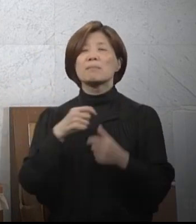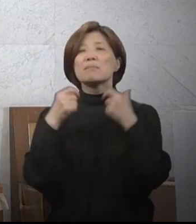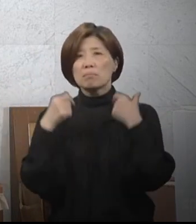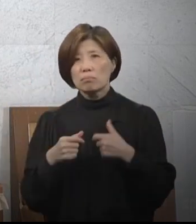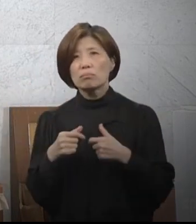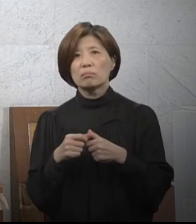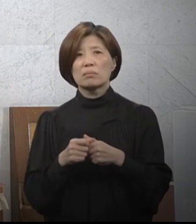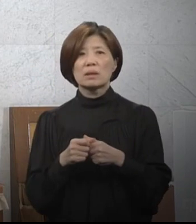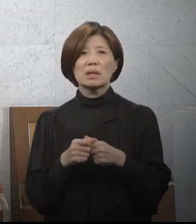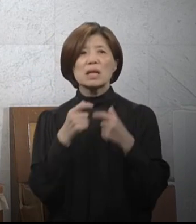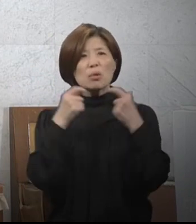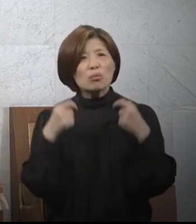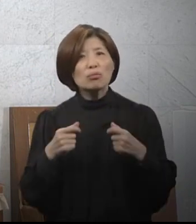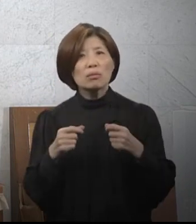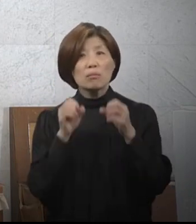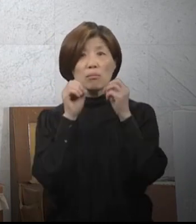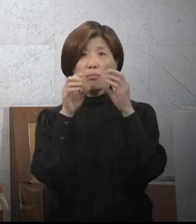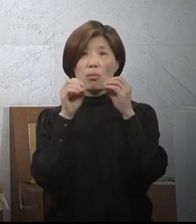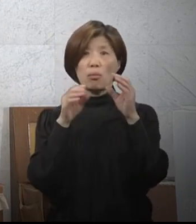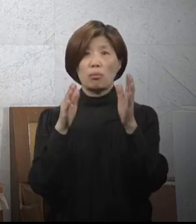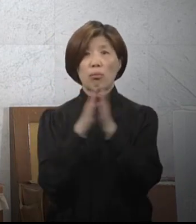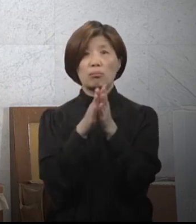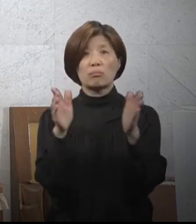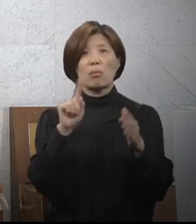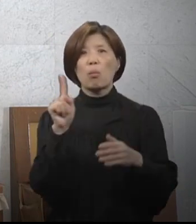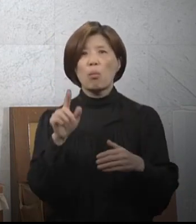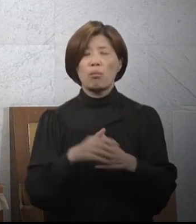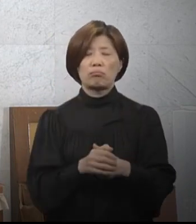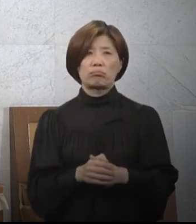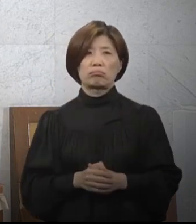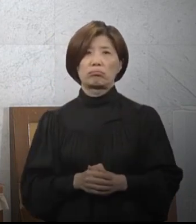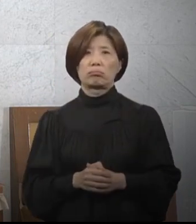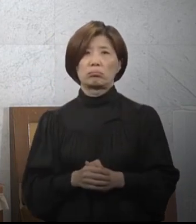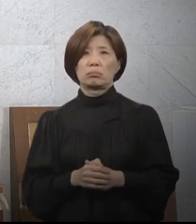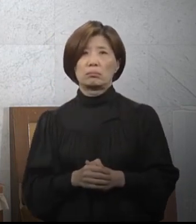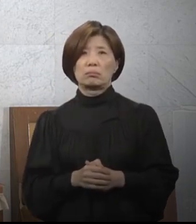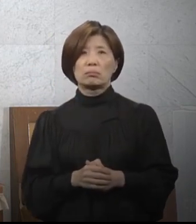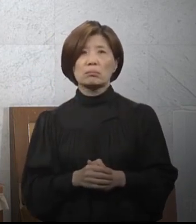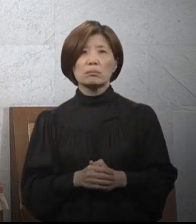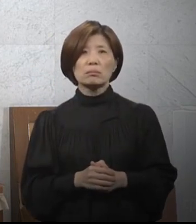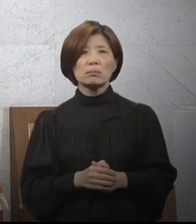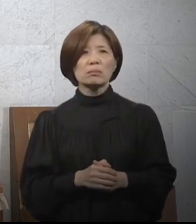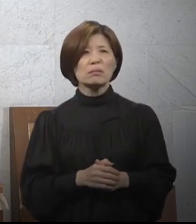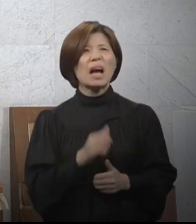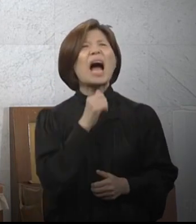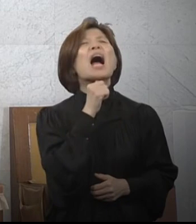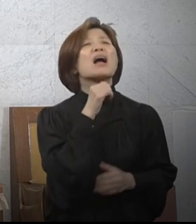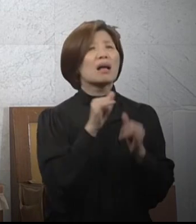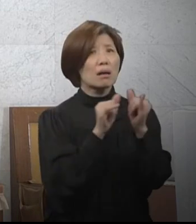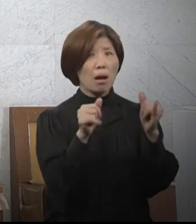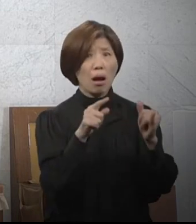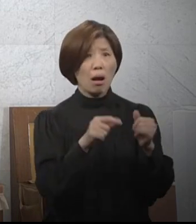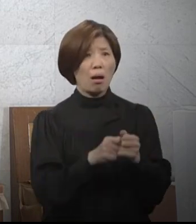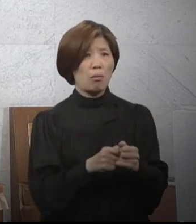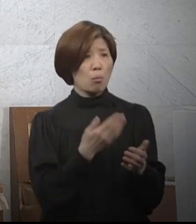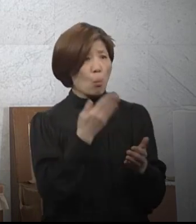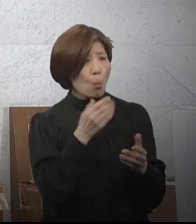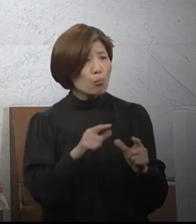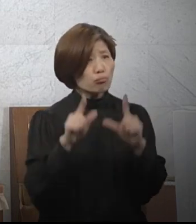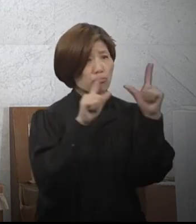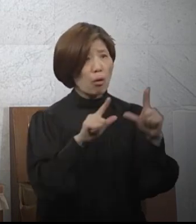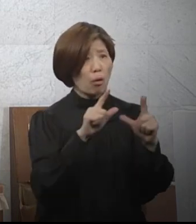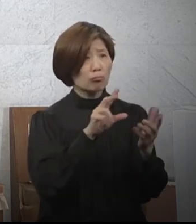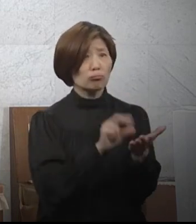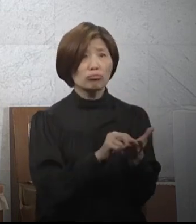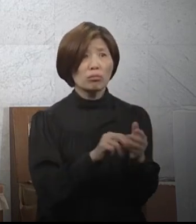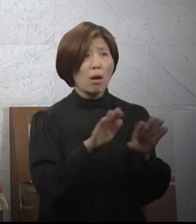신부님은 선교의 첫 시작으로 하느님을 전하는 것이 아니었습니다. 어렵게 사는 사람들에게 먹고